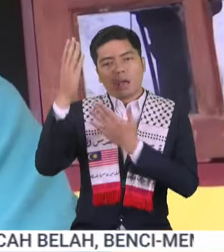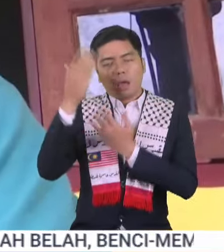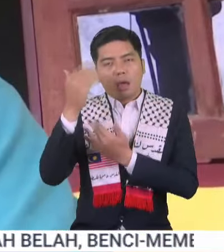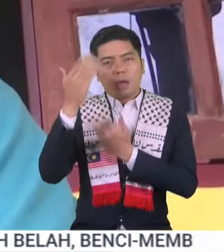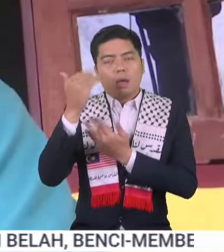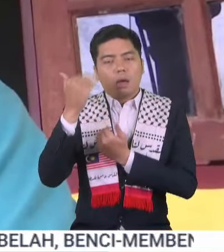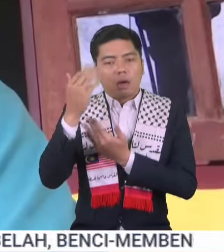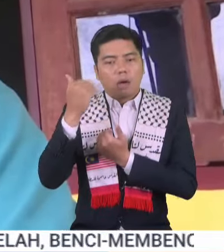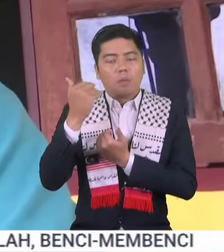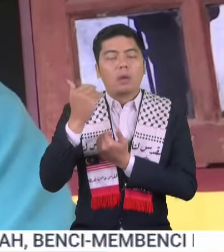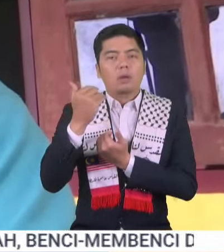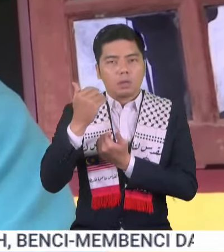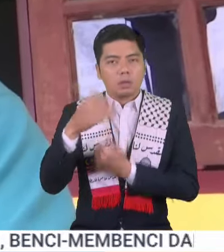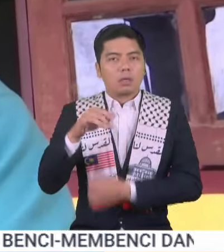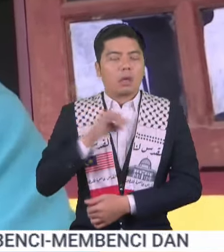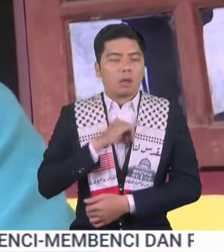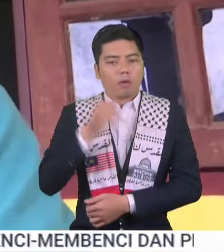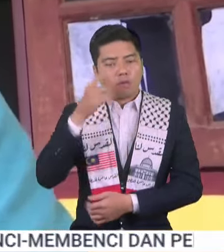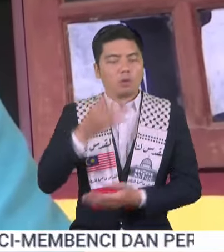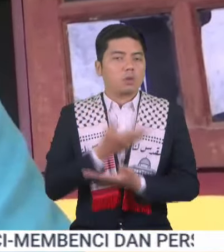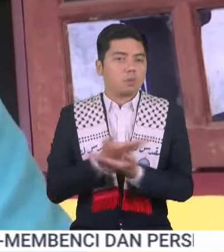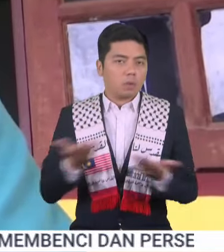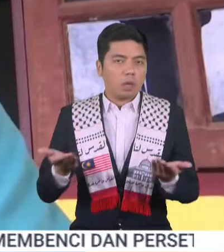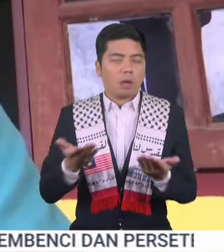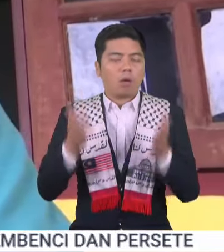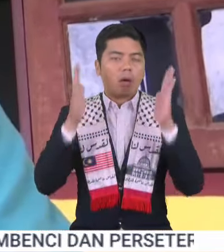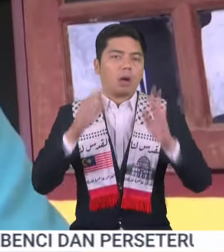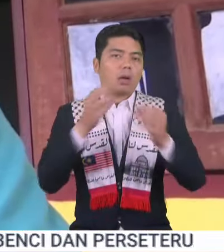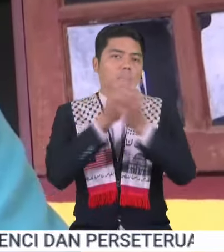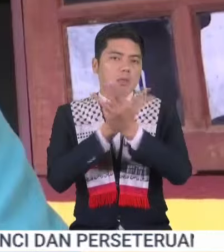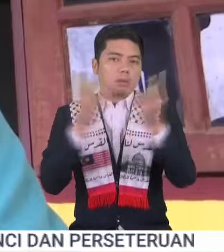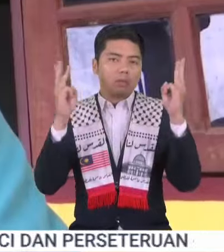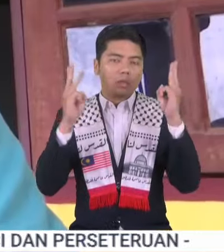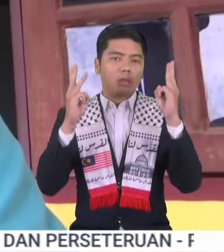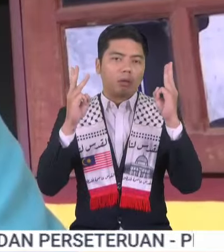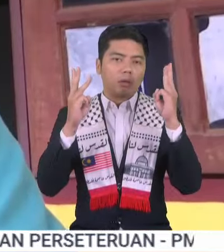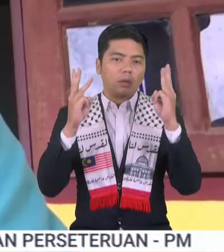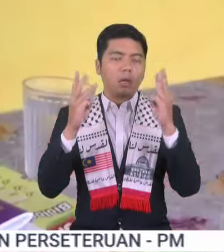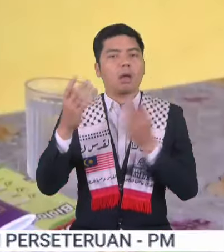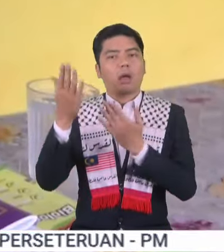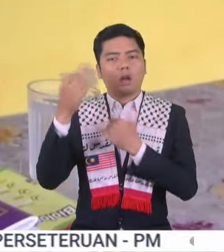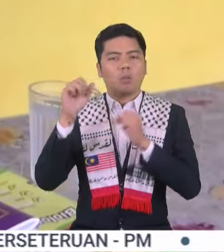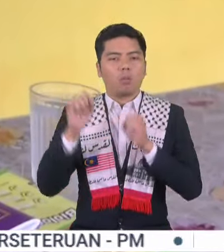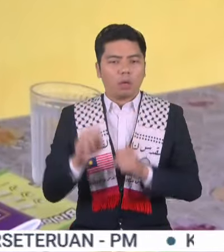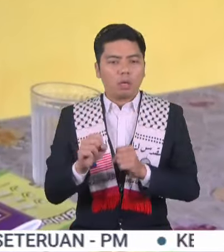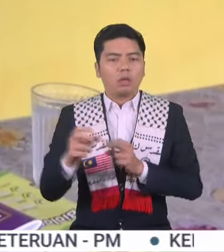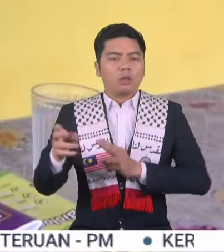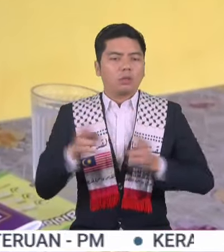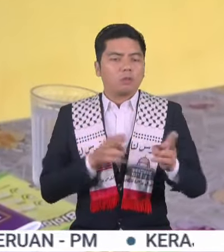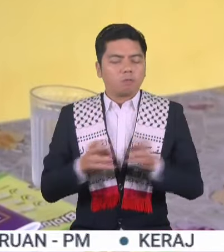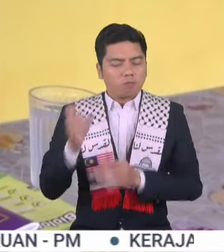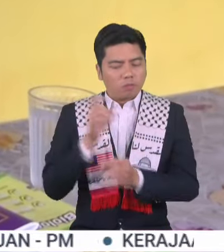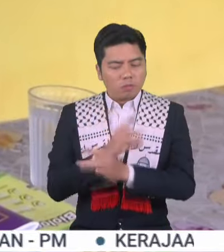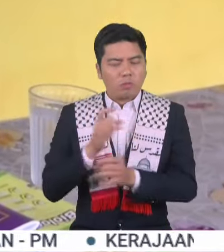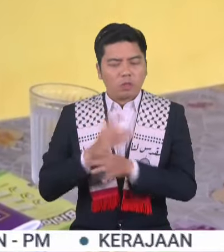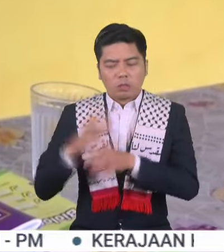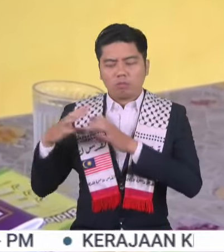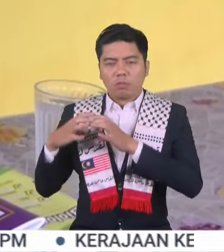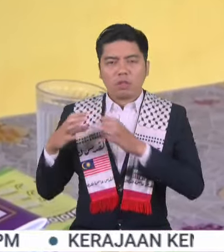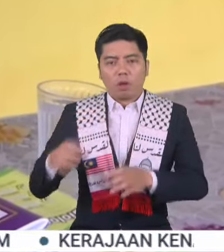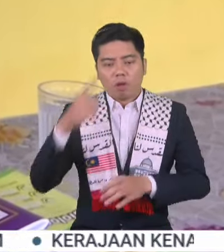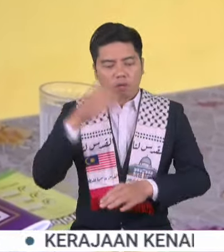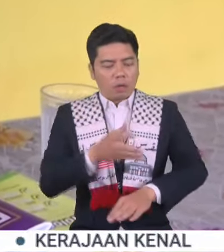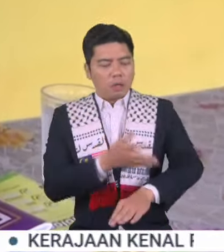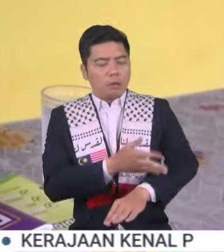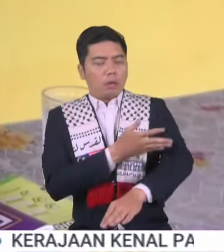kepada semua orang asli supaya sentiasa berusaha memajukan diri dan sentiasa